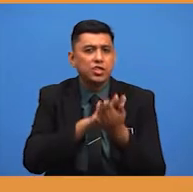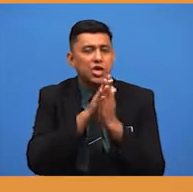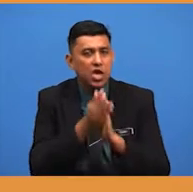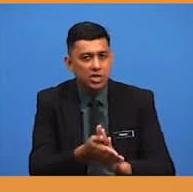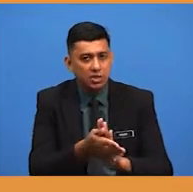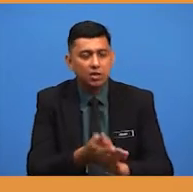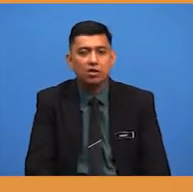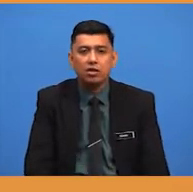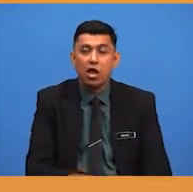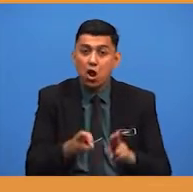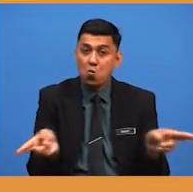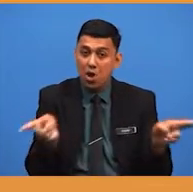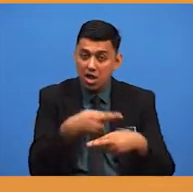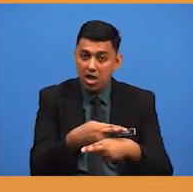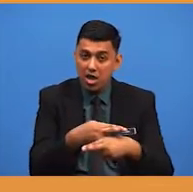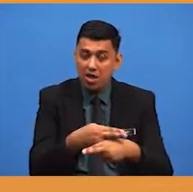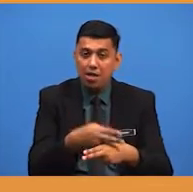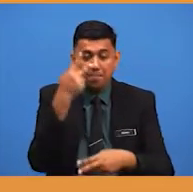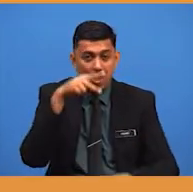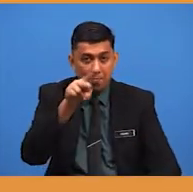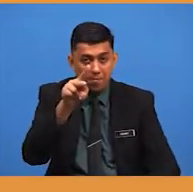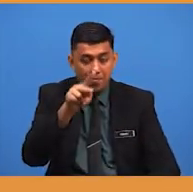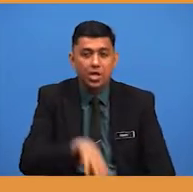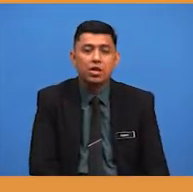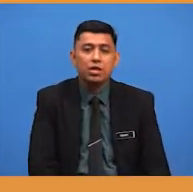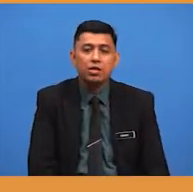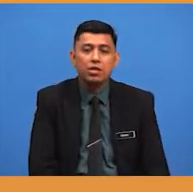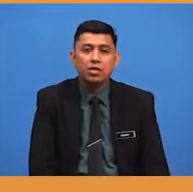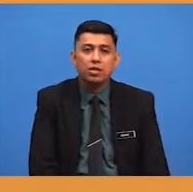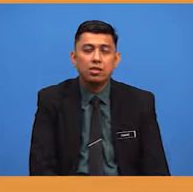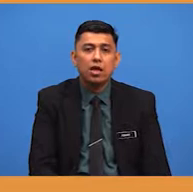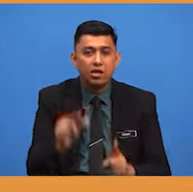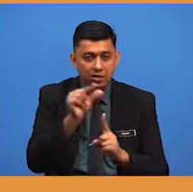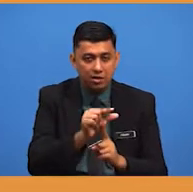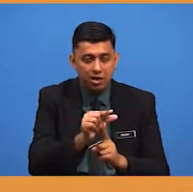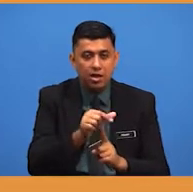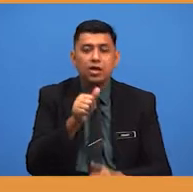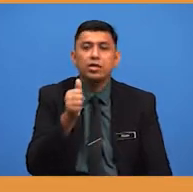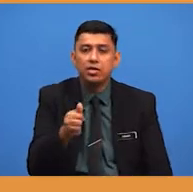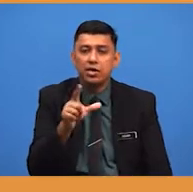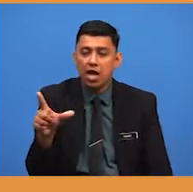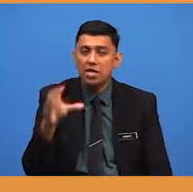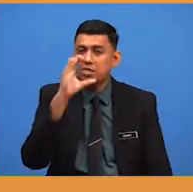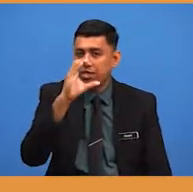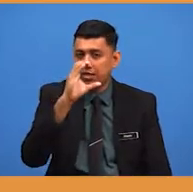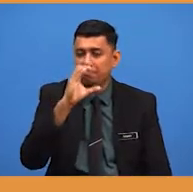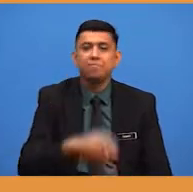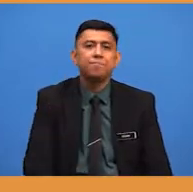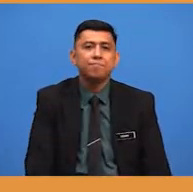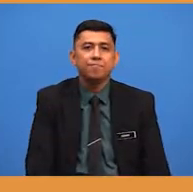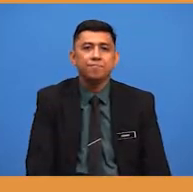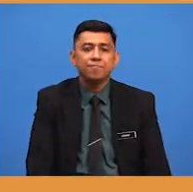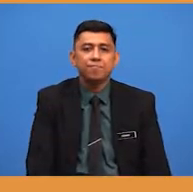Jadi, pada ruangan paparan akan keluar perkataan grade anda ialah C.